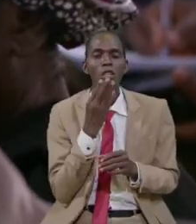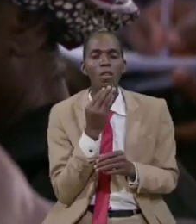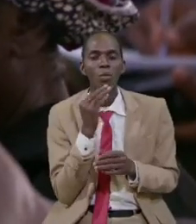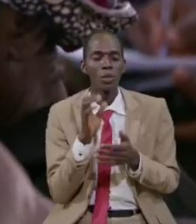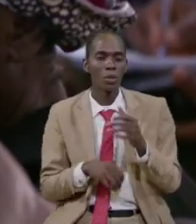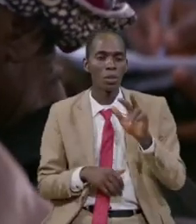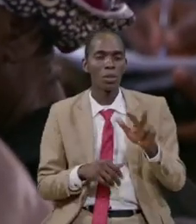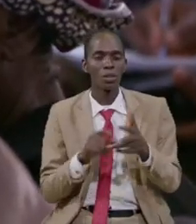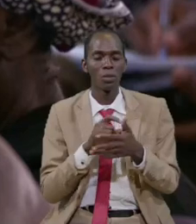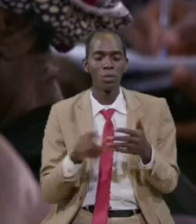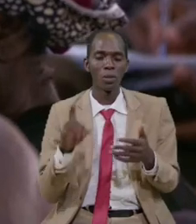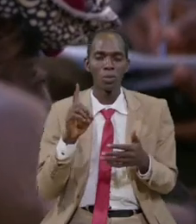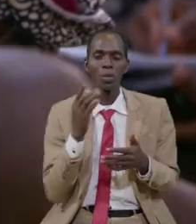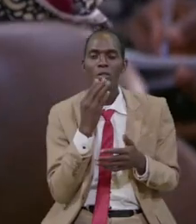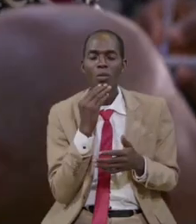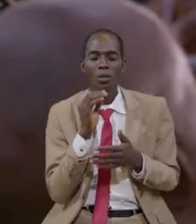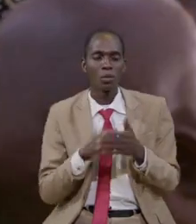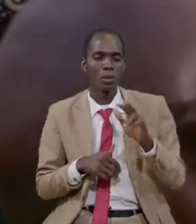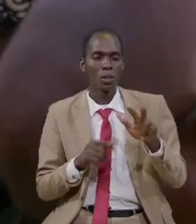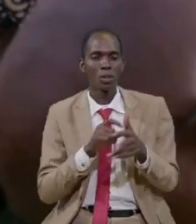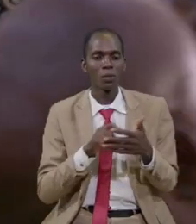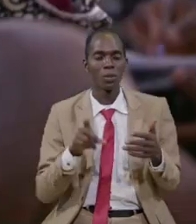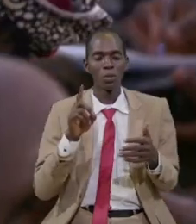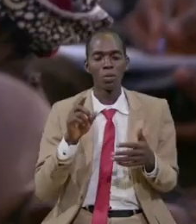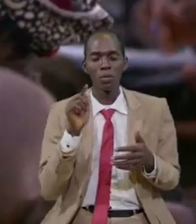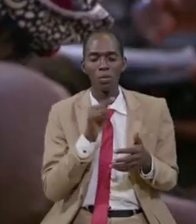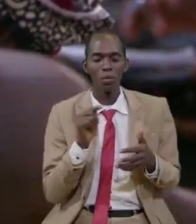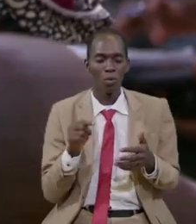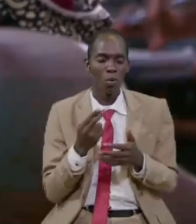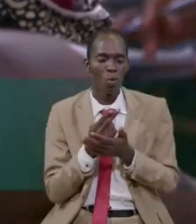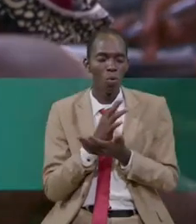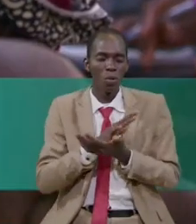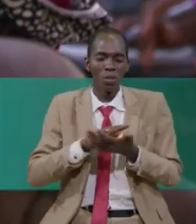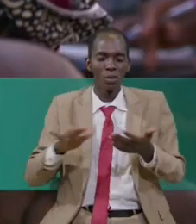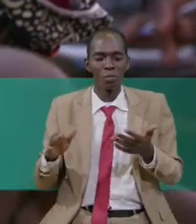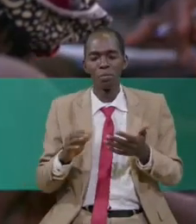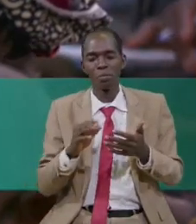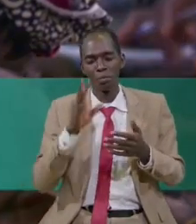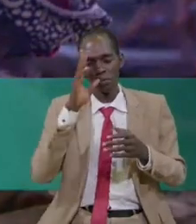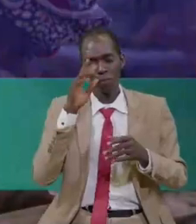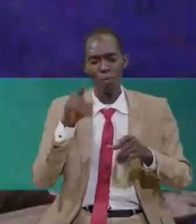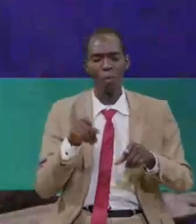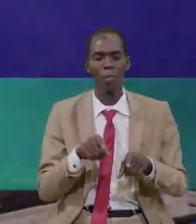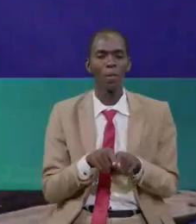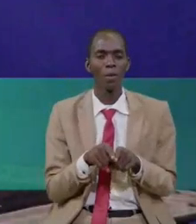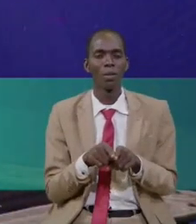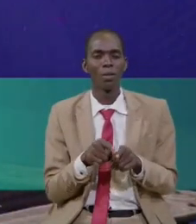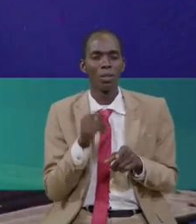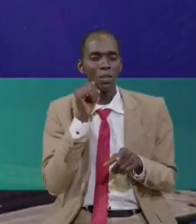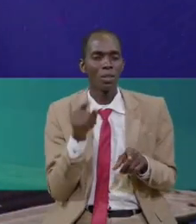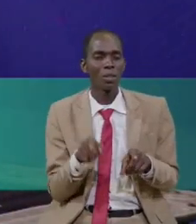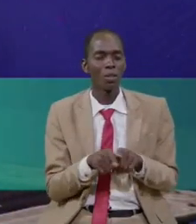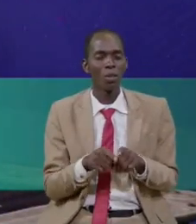le verset 1er, Hébreux 3, 1. C'est pourquoi frère saint, ça c'est le type de frère que le ciel connaît. Frère